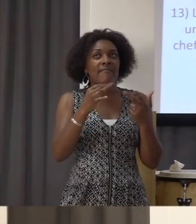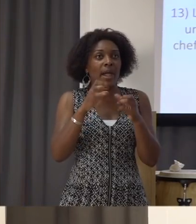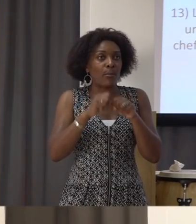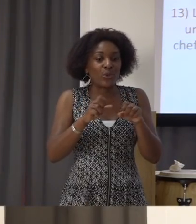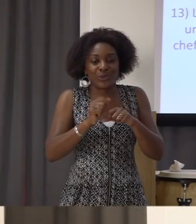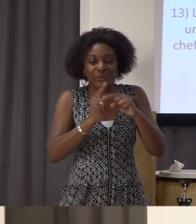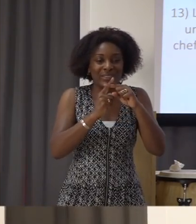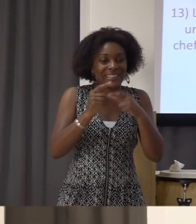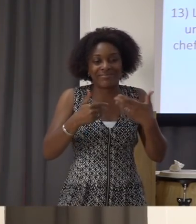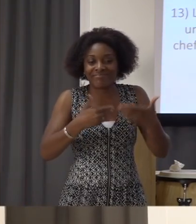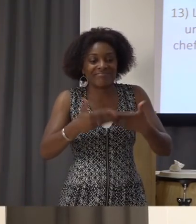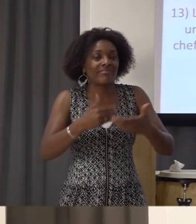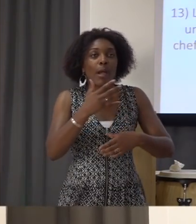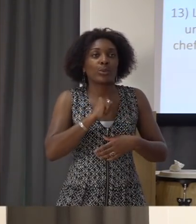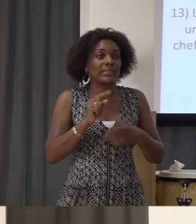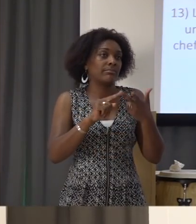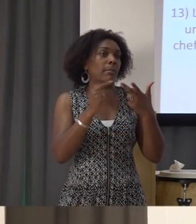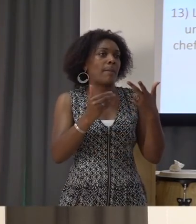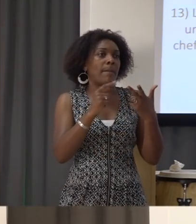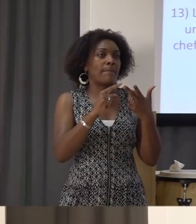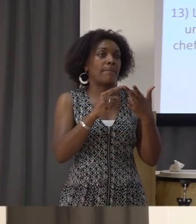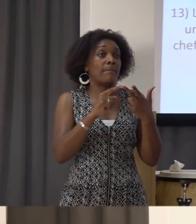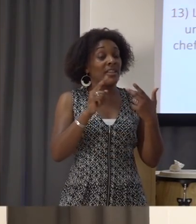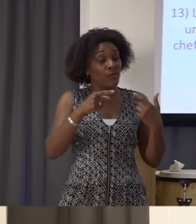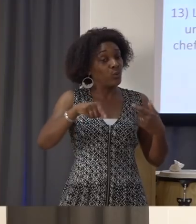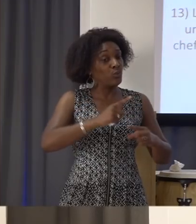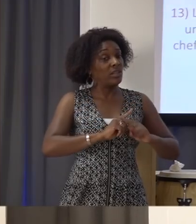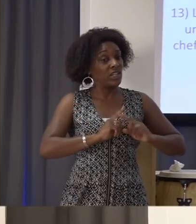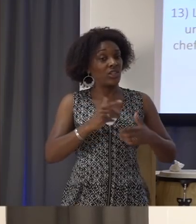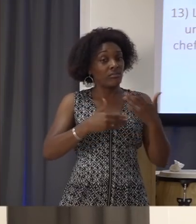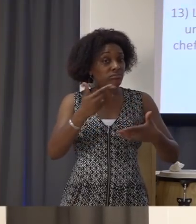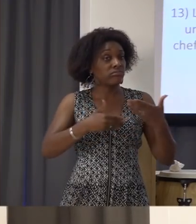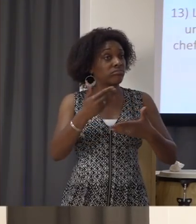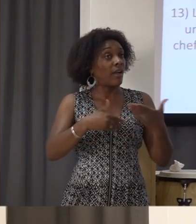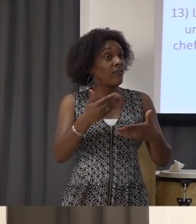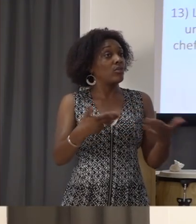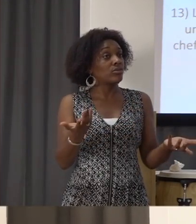Et spirituellement, le chrétien est appelé à porter des fruits.